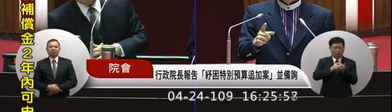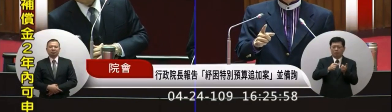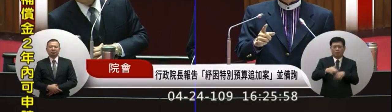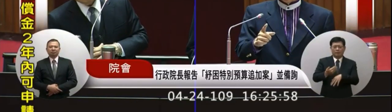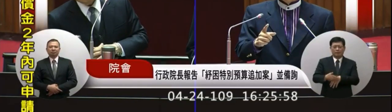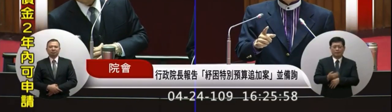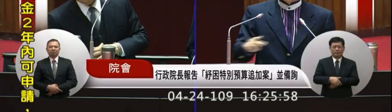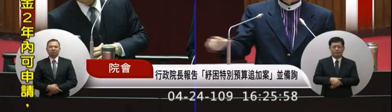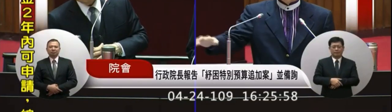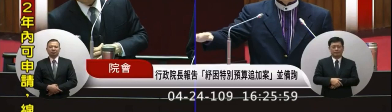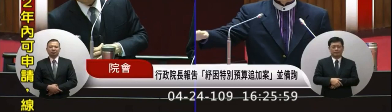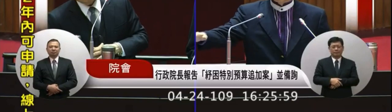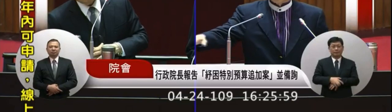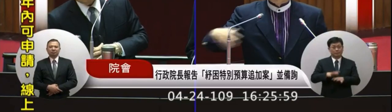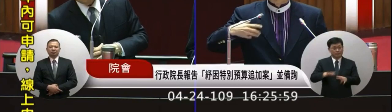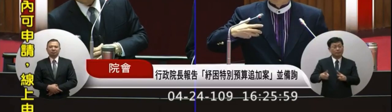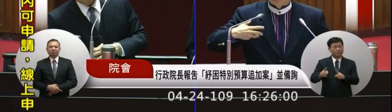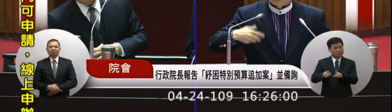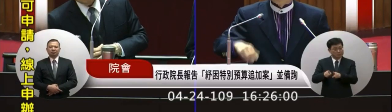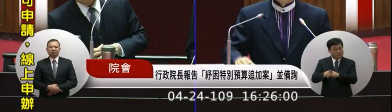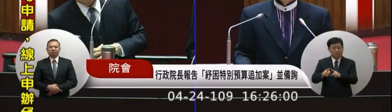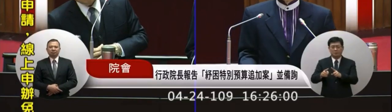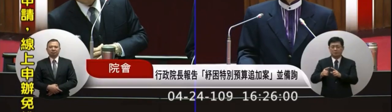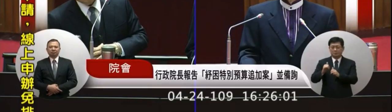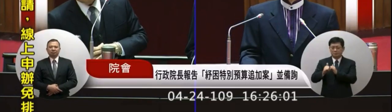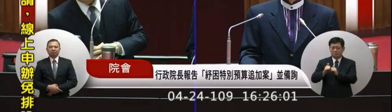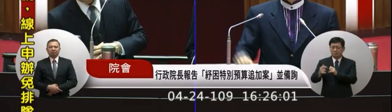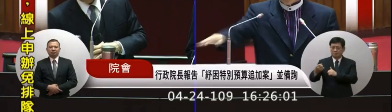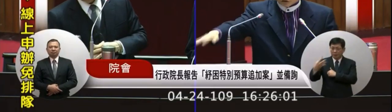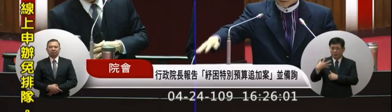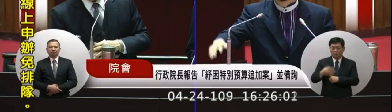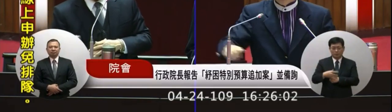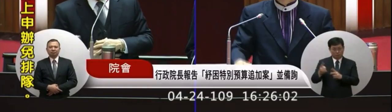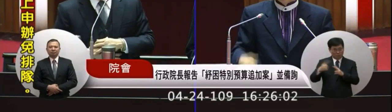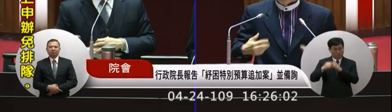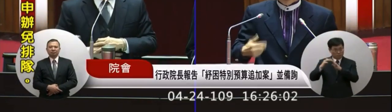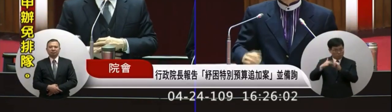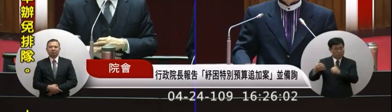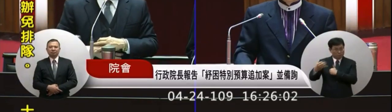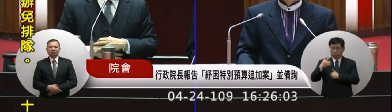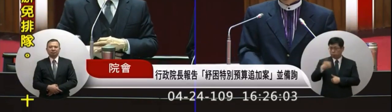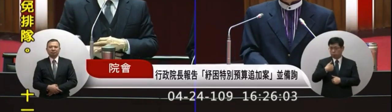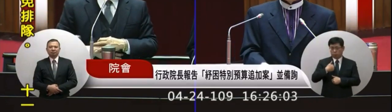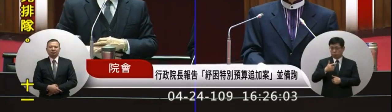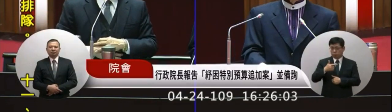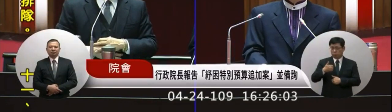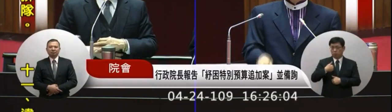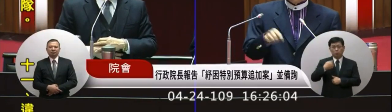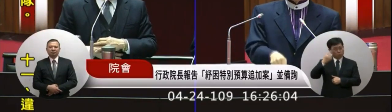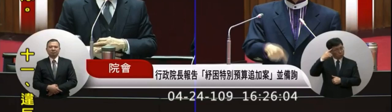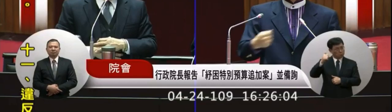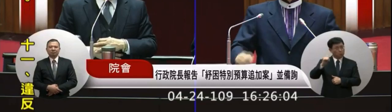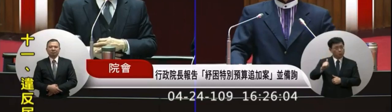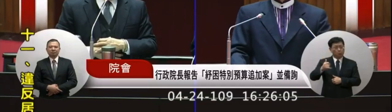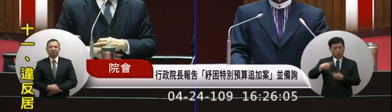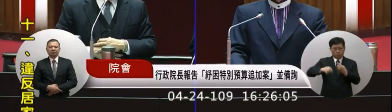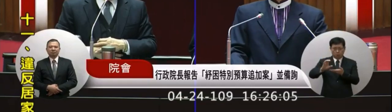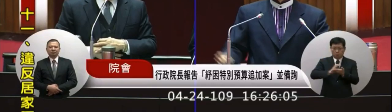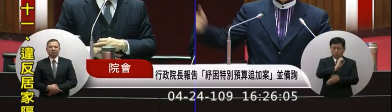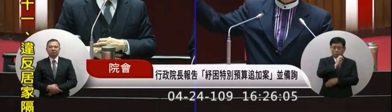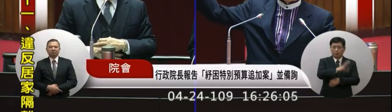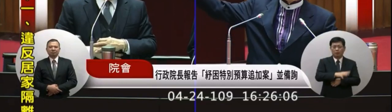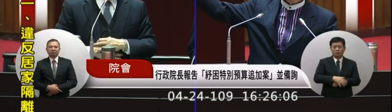以小市民跟我建议了，这小市民的建议有没有建议哦？我觉得不错，我拿出来